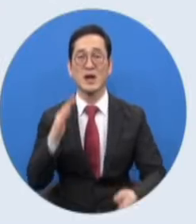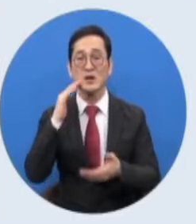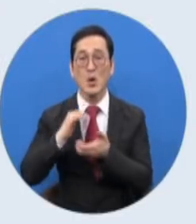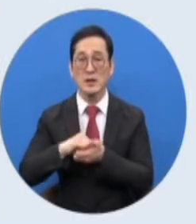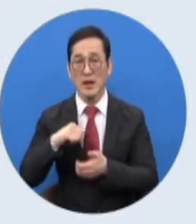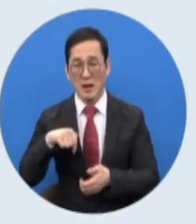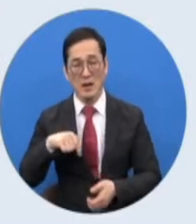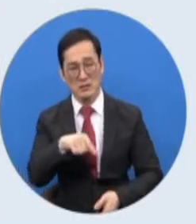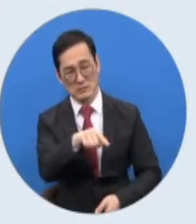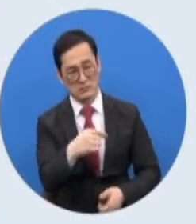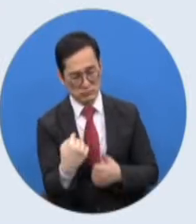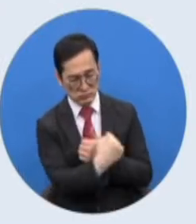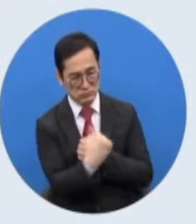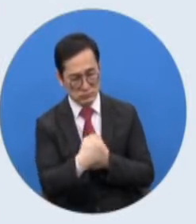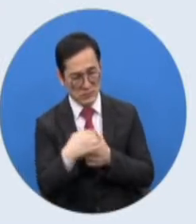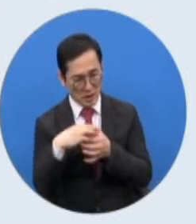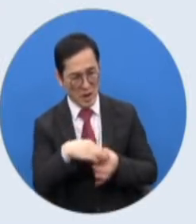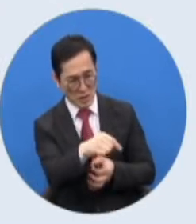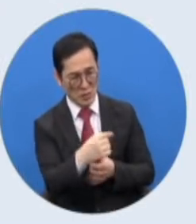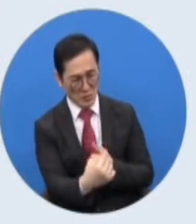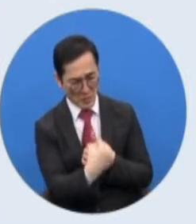지금 서로 벌이고 있는 상황.